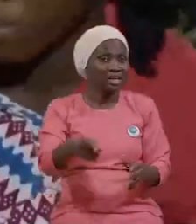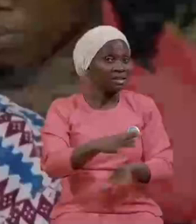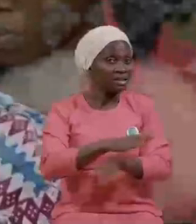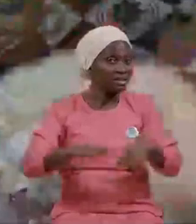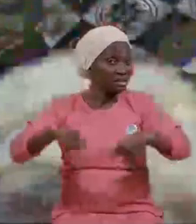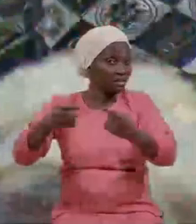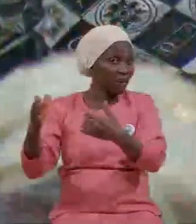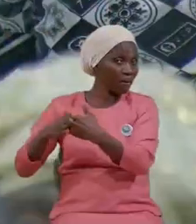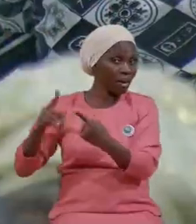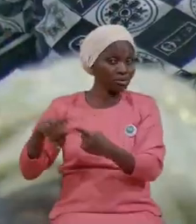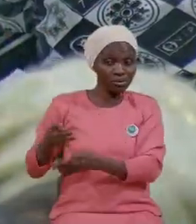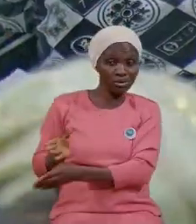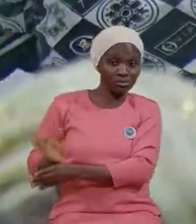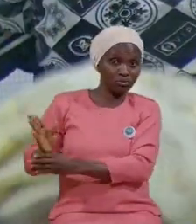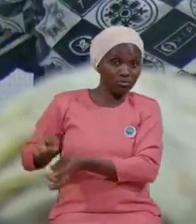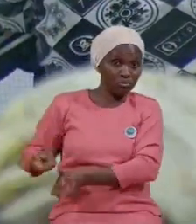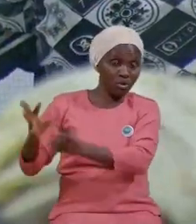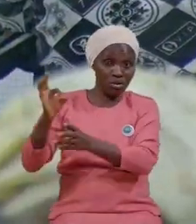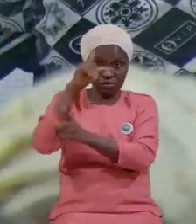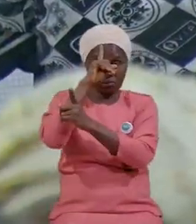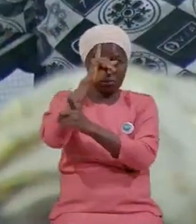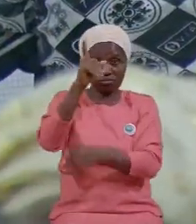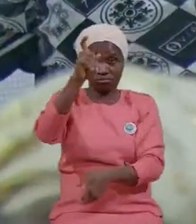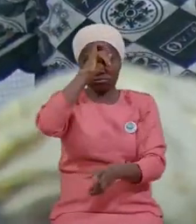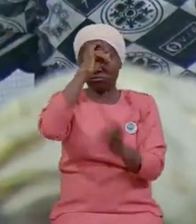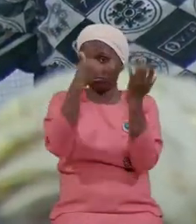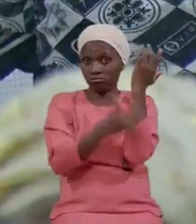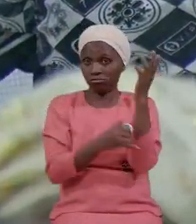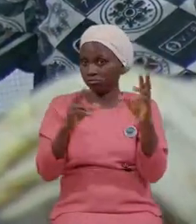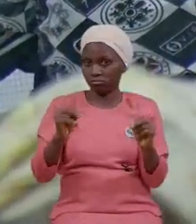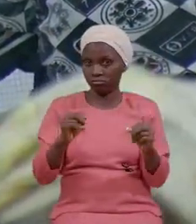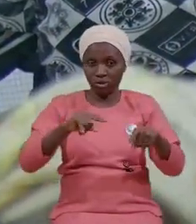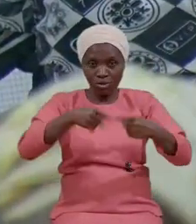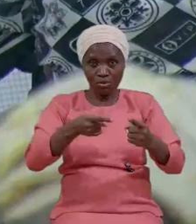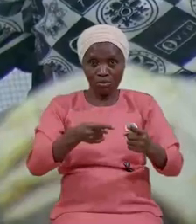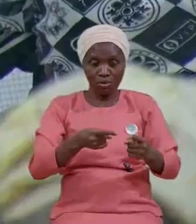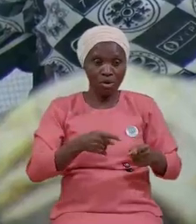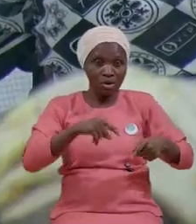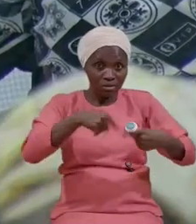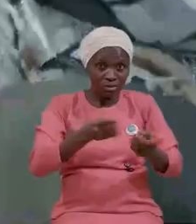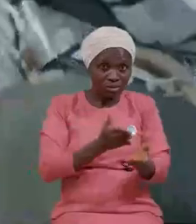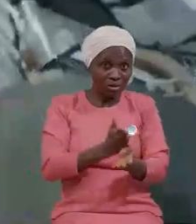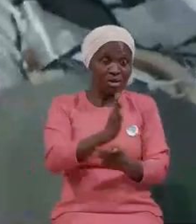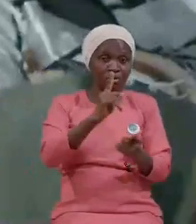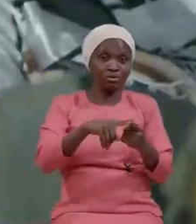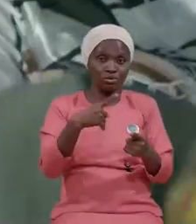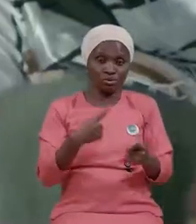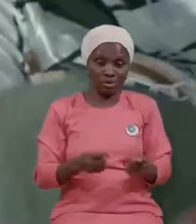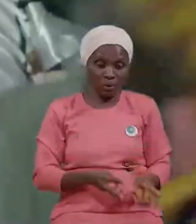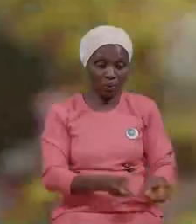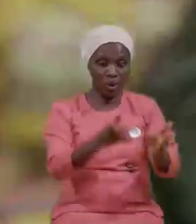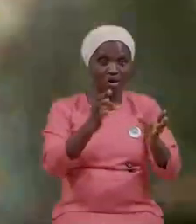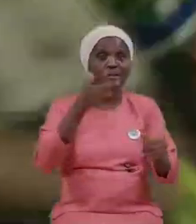Ils ne sont pas allés dans la direction du pays d'Égypte, mais ils sont continués dans la direction de la